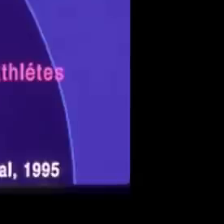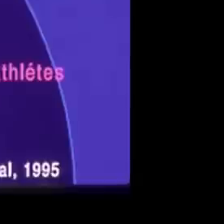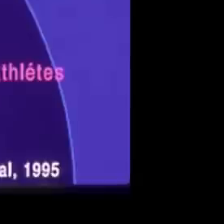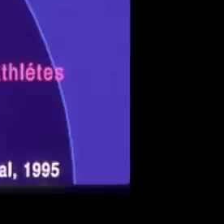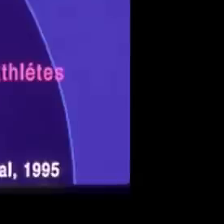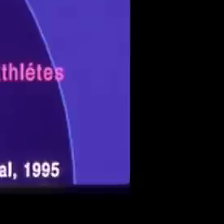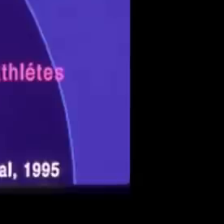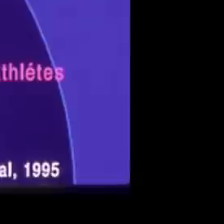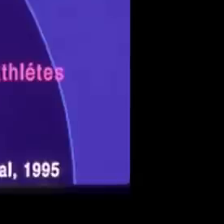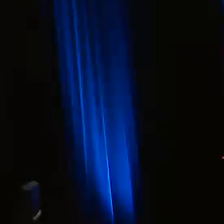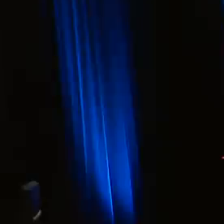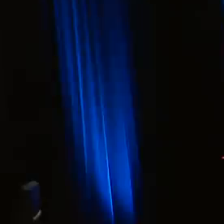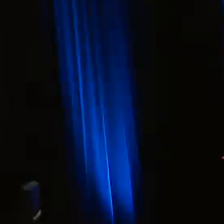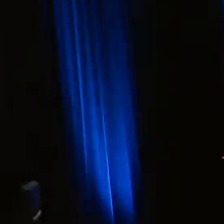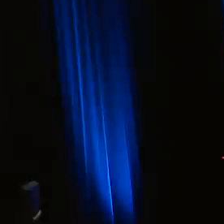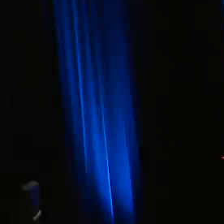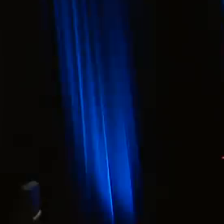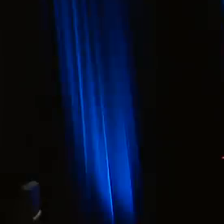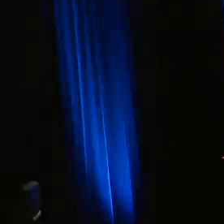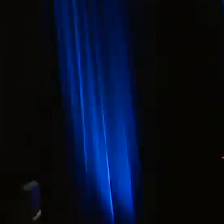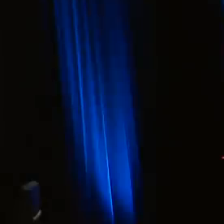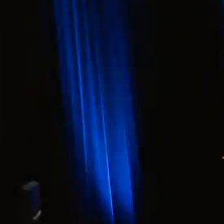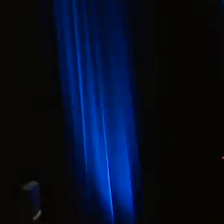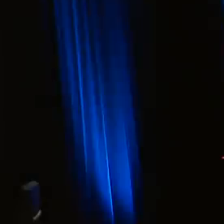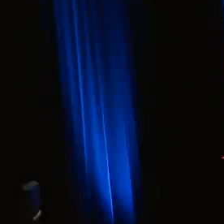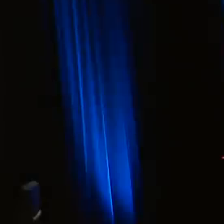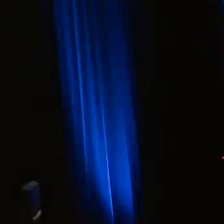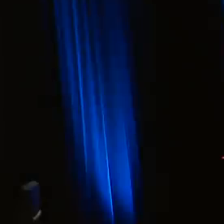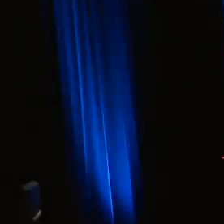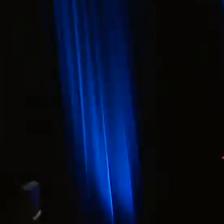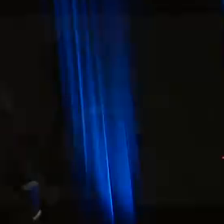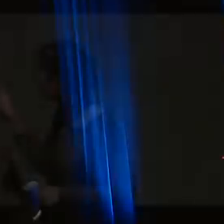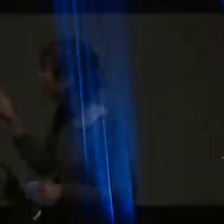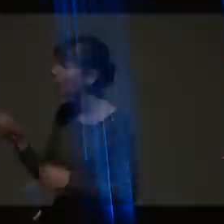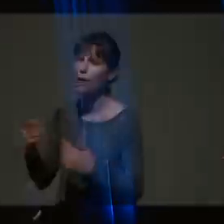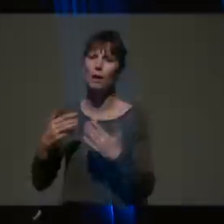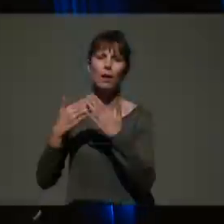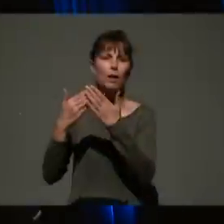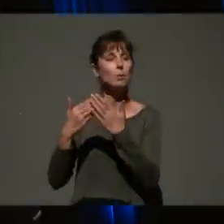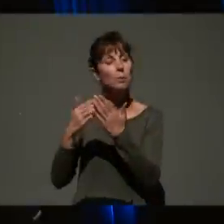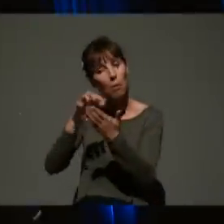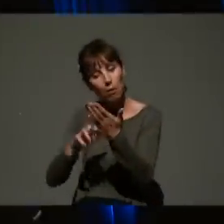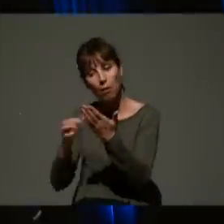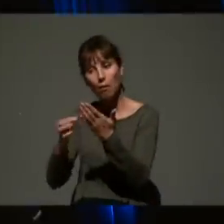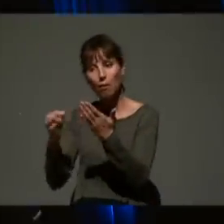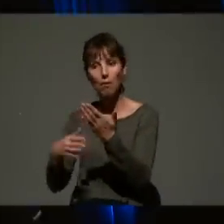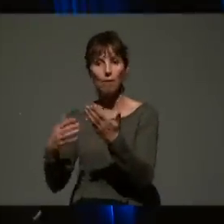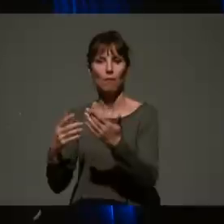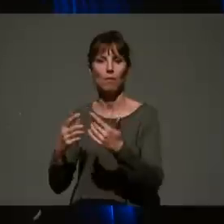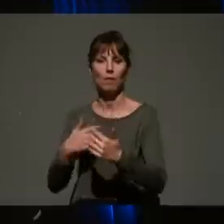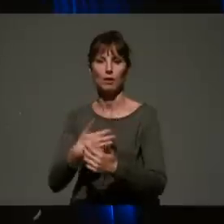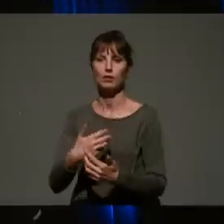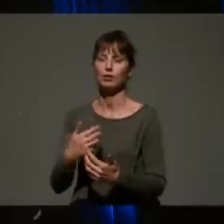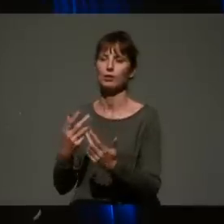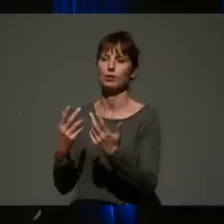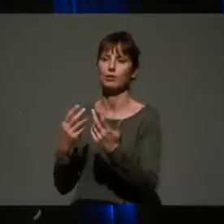décline encore plus rapidement. Ça, c'est une très belle étude qui a posé beaucoup de questions et qui dit beaucoup de choses. Voyez, on prend